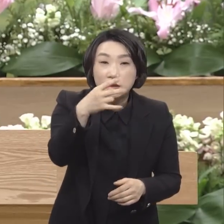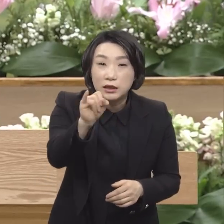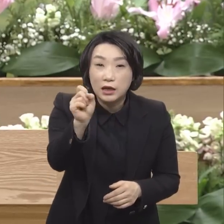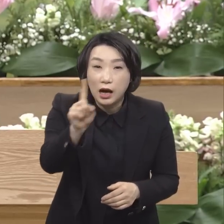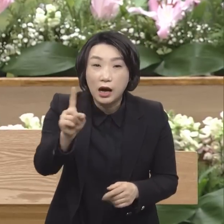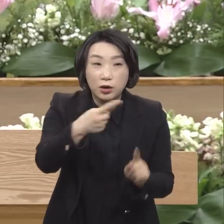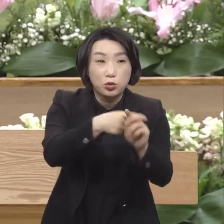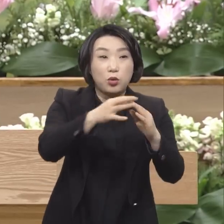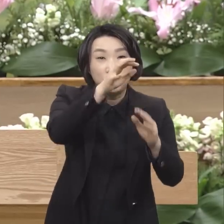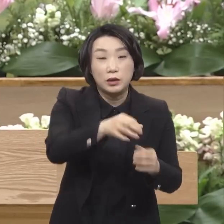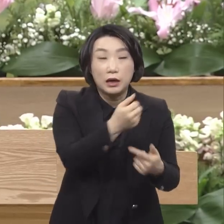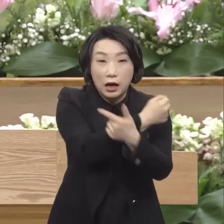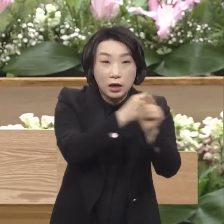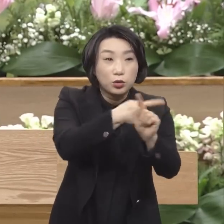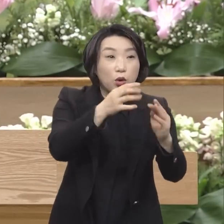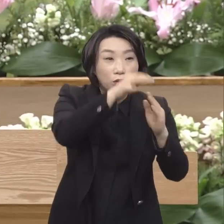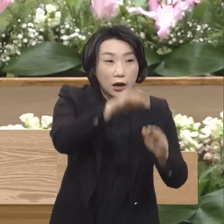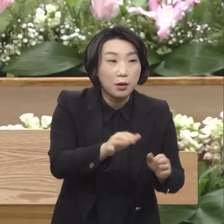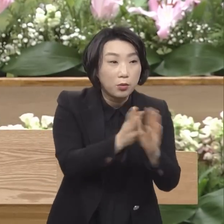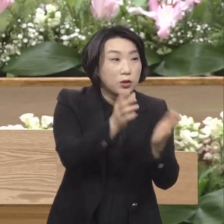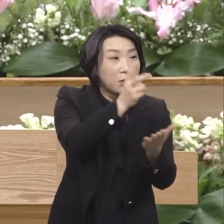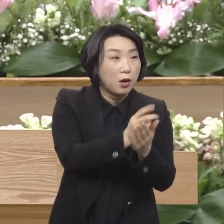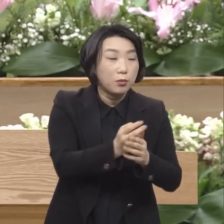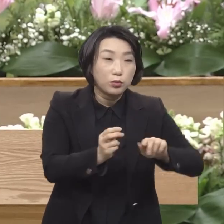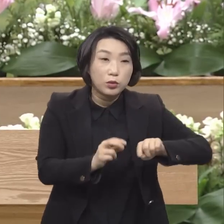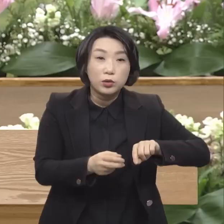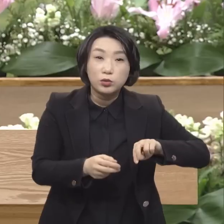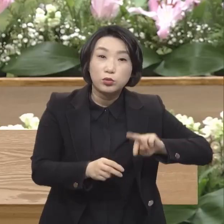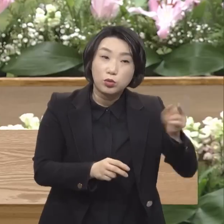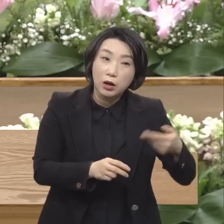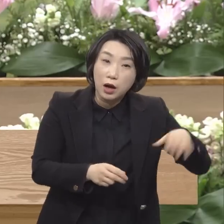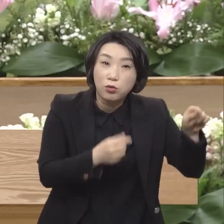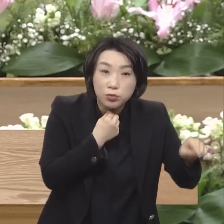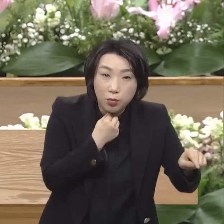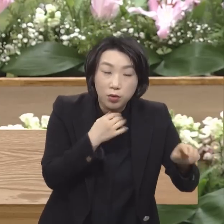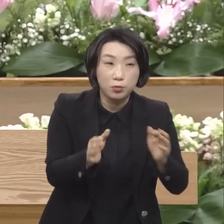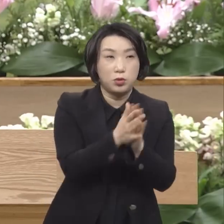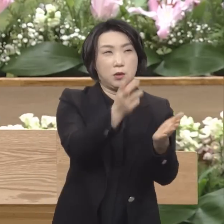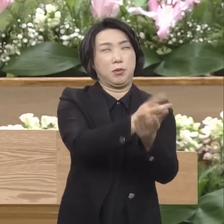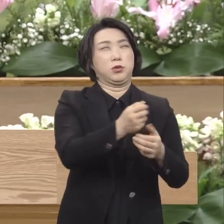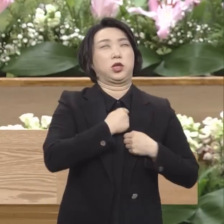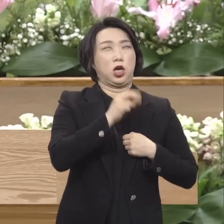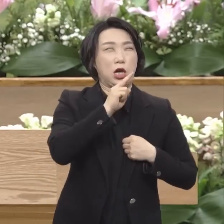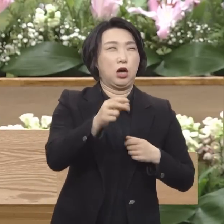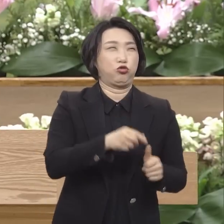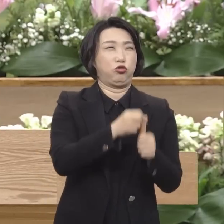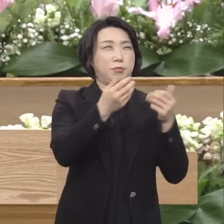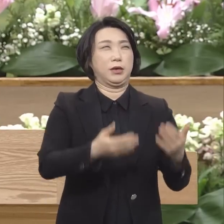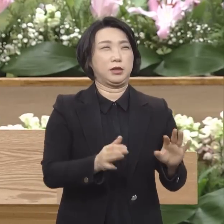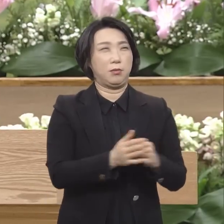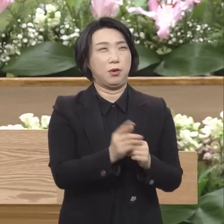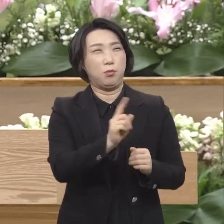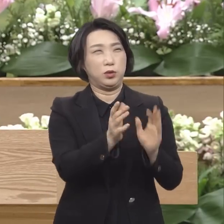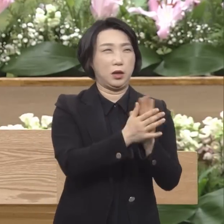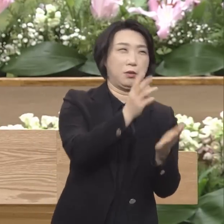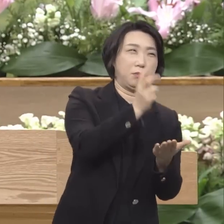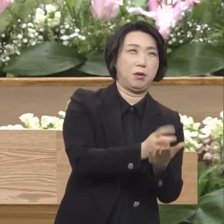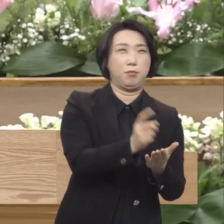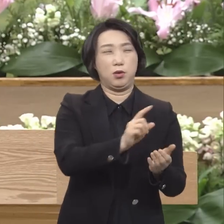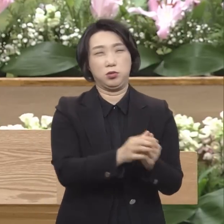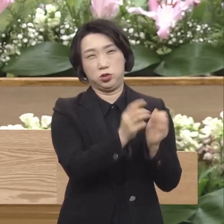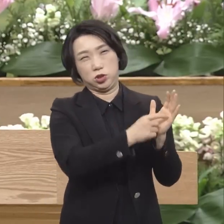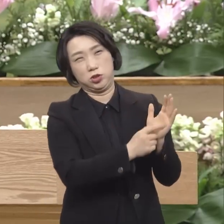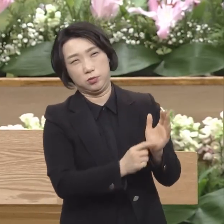율법으로 돌아가려고 그래요. 야, 율법을 지켜야 구원이다. 뭐 율법이 뭐 이렇다 어쩌다.